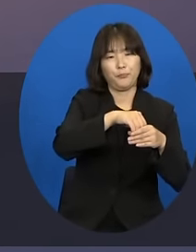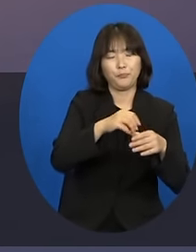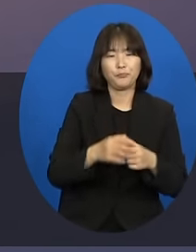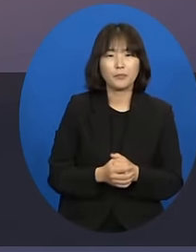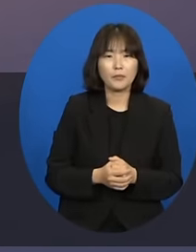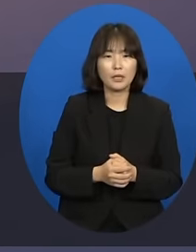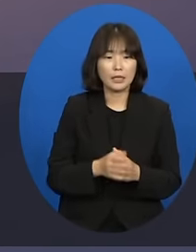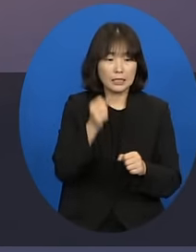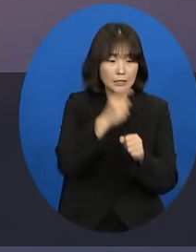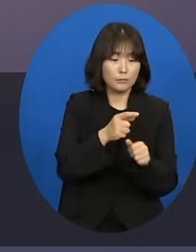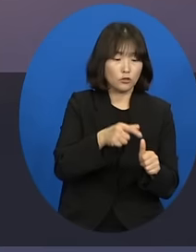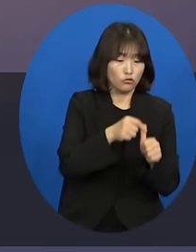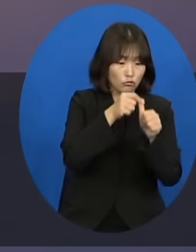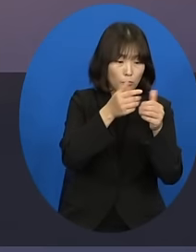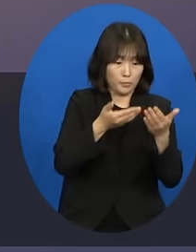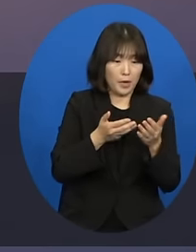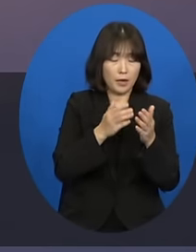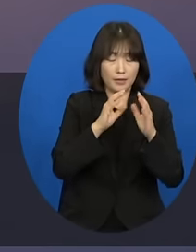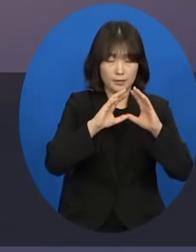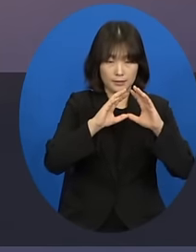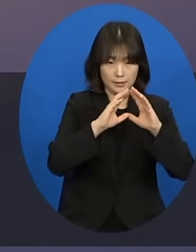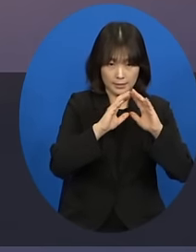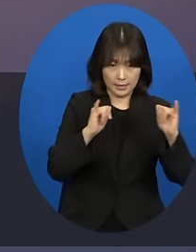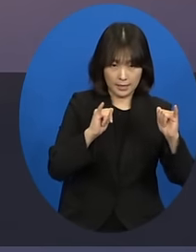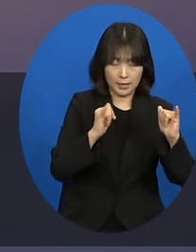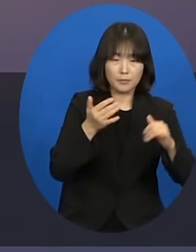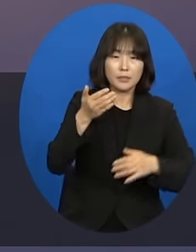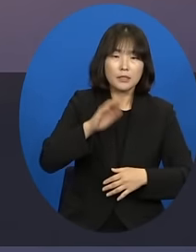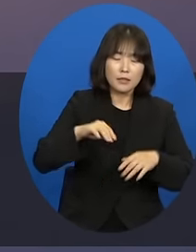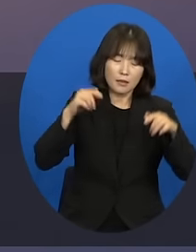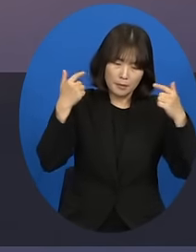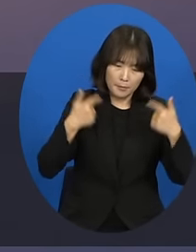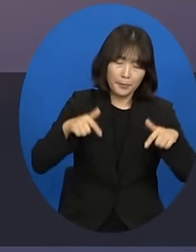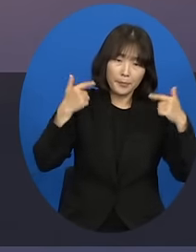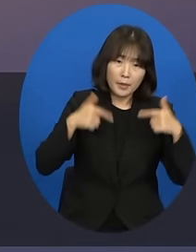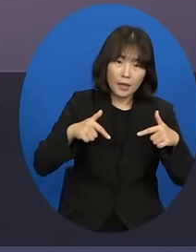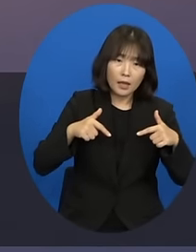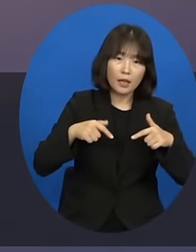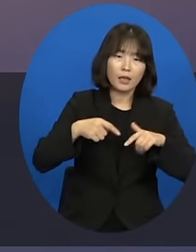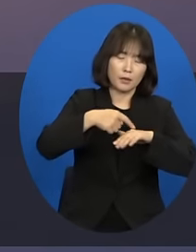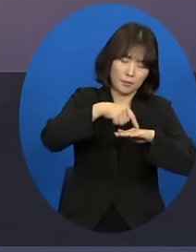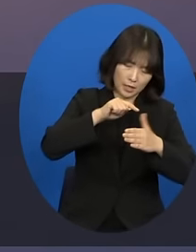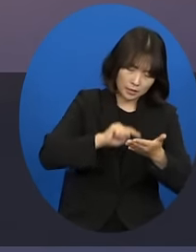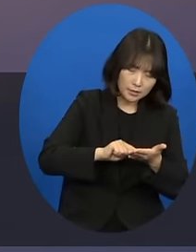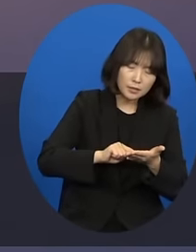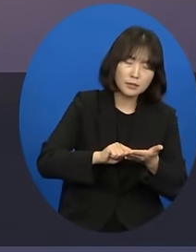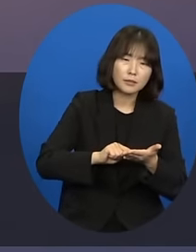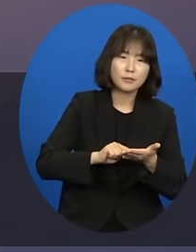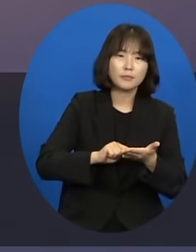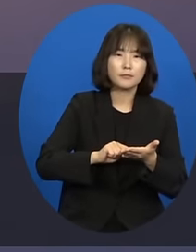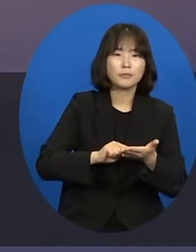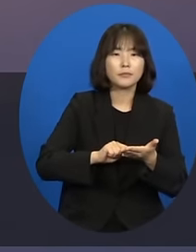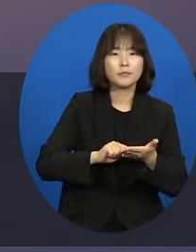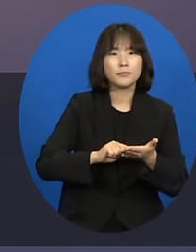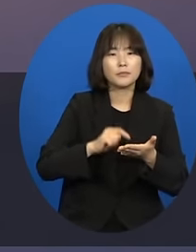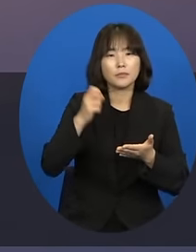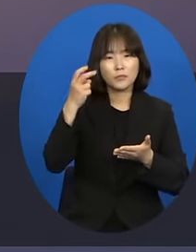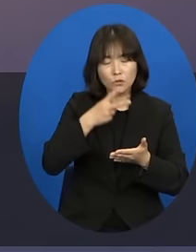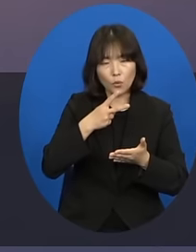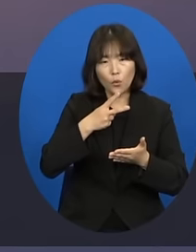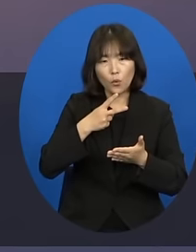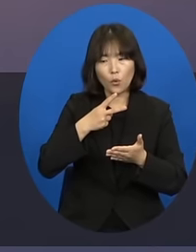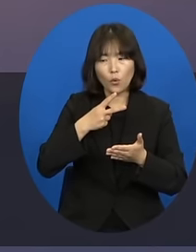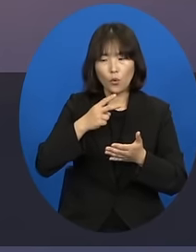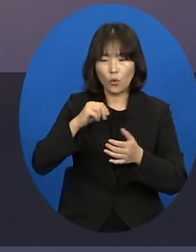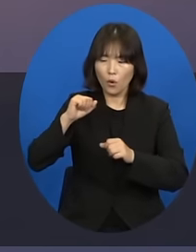구원받은 백성이라 할지라도 날마다 너희의 마음과 행하는 그 발과 같은 너희의 그런